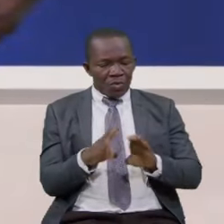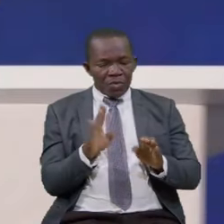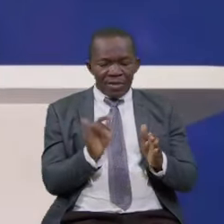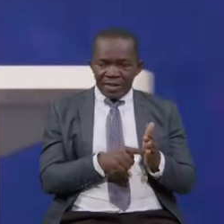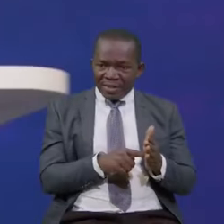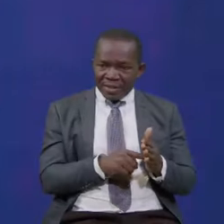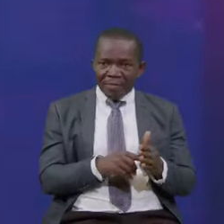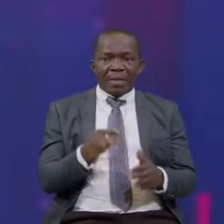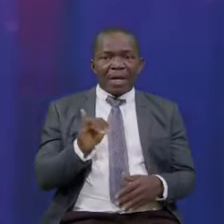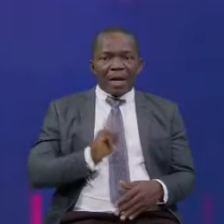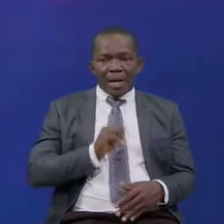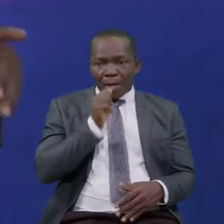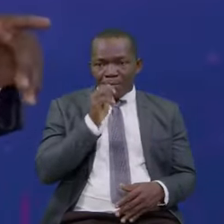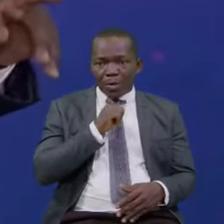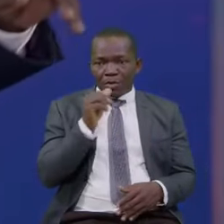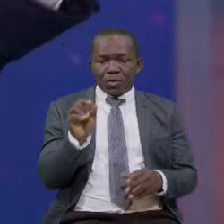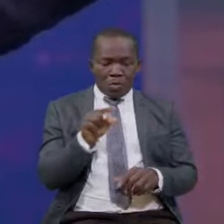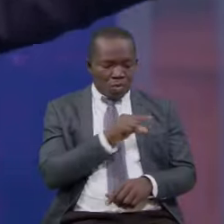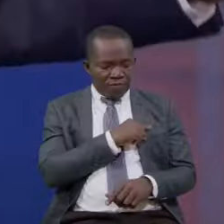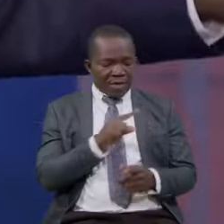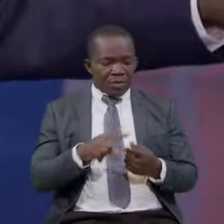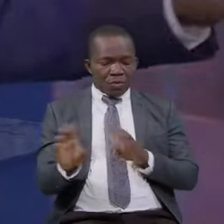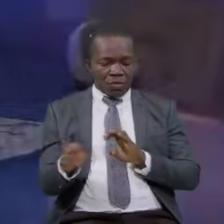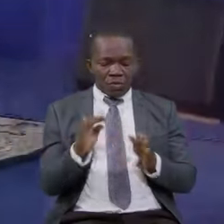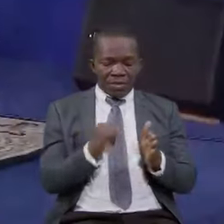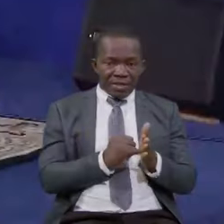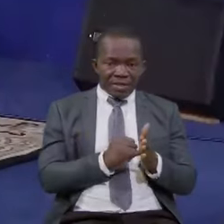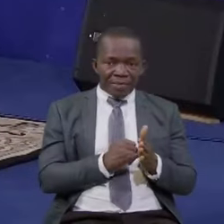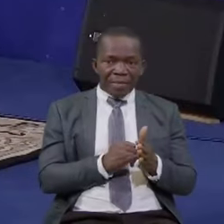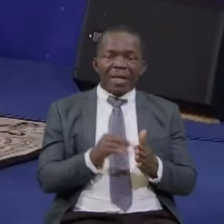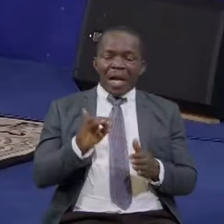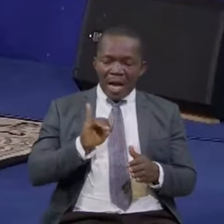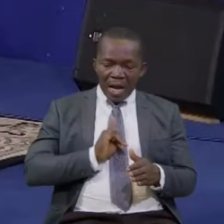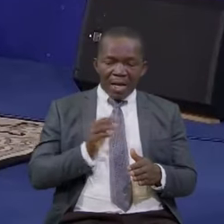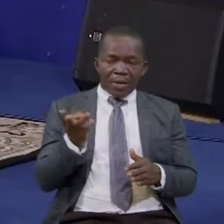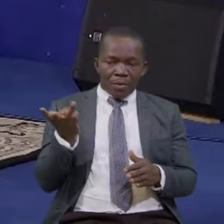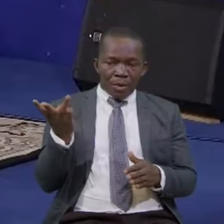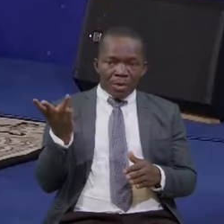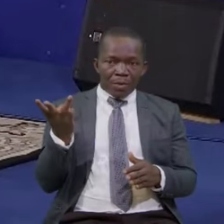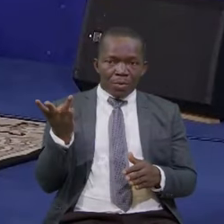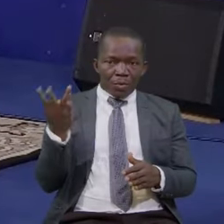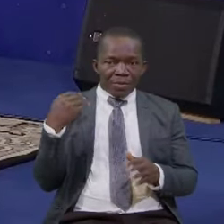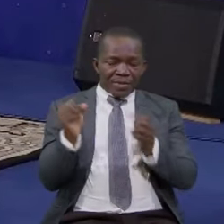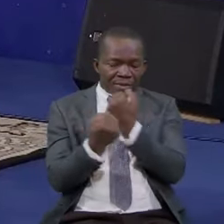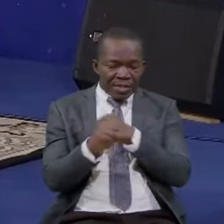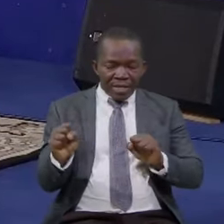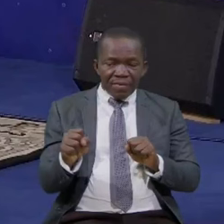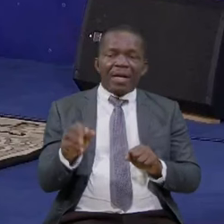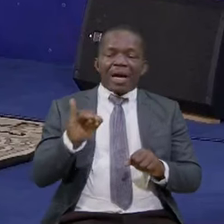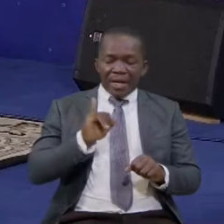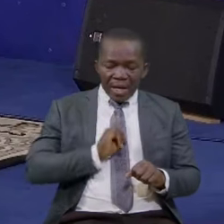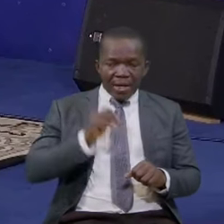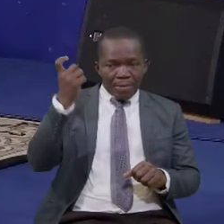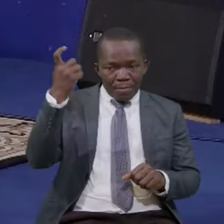pas qualifié pour gérer ceci je suis là comme j'ai été sauvé par la grâce je ser par la grâce